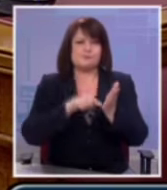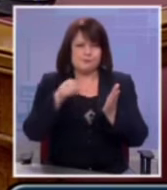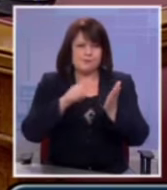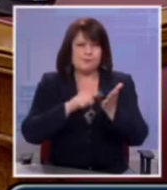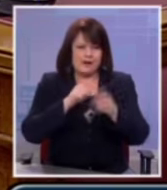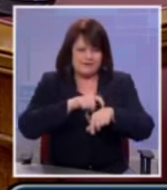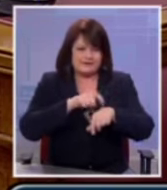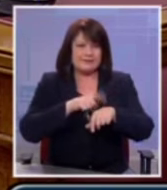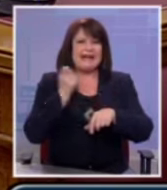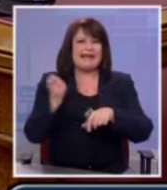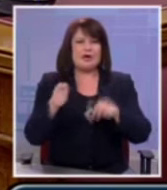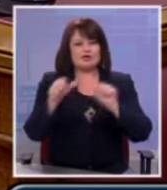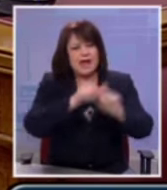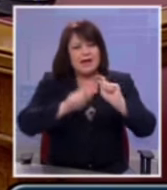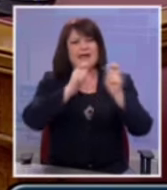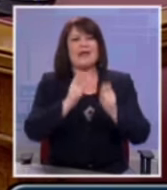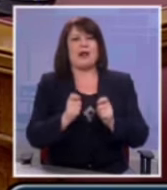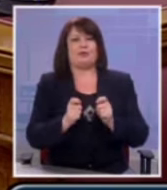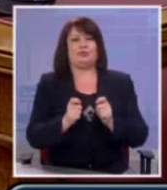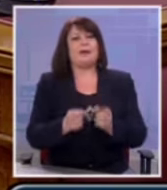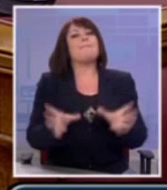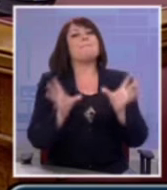αναδιάρθρωση. Μαζί με τα μέτρα για την